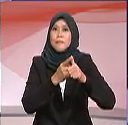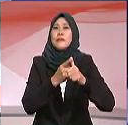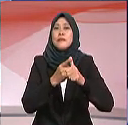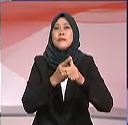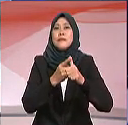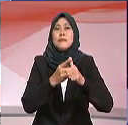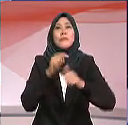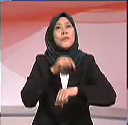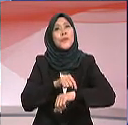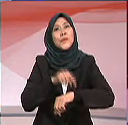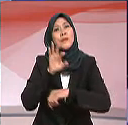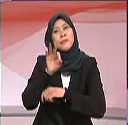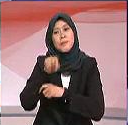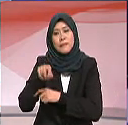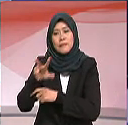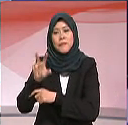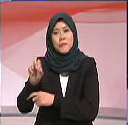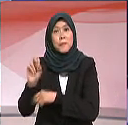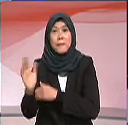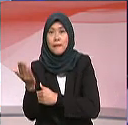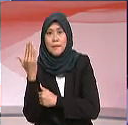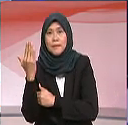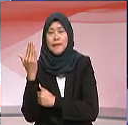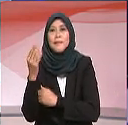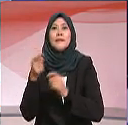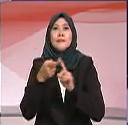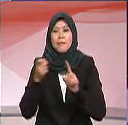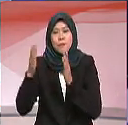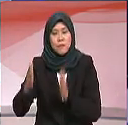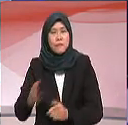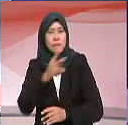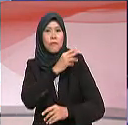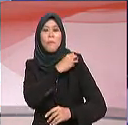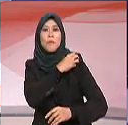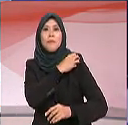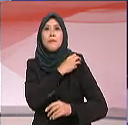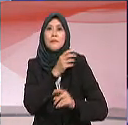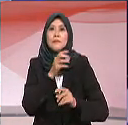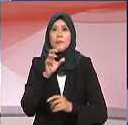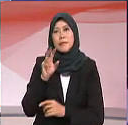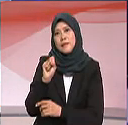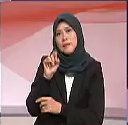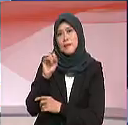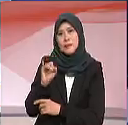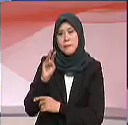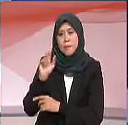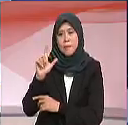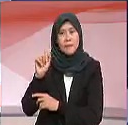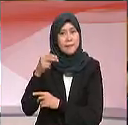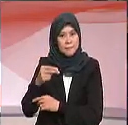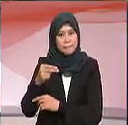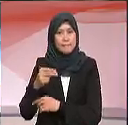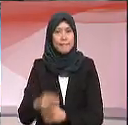berkenaan kira-kira 9.30 minit pagi oleh vaksinator Korporal Siti Maliah Sheikh Alwi.